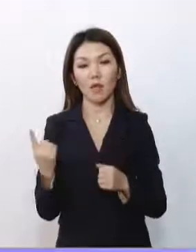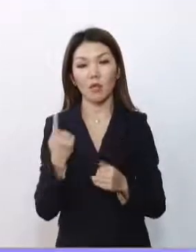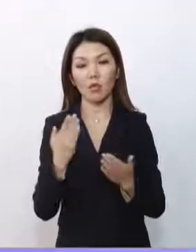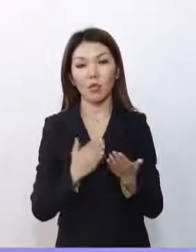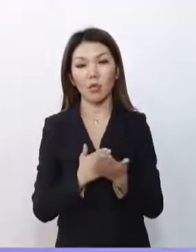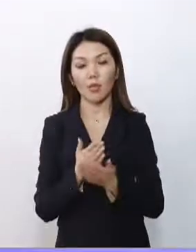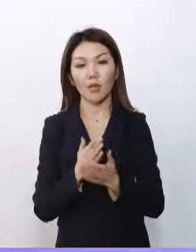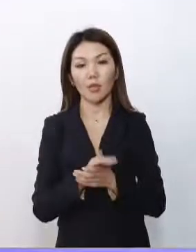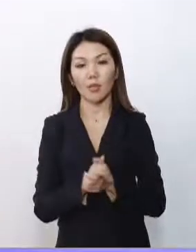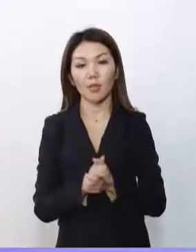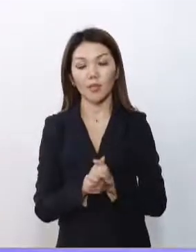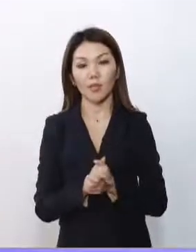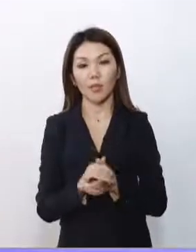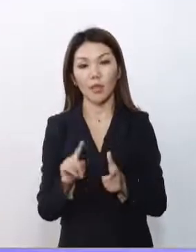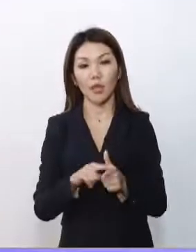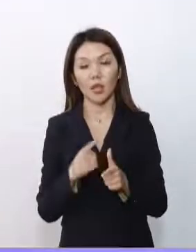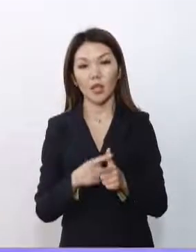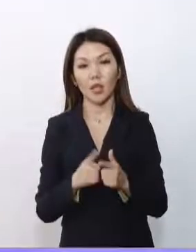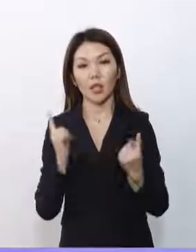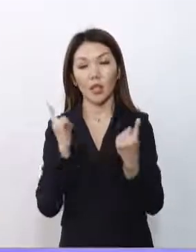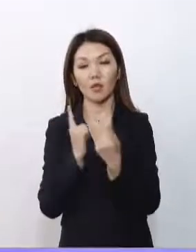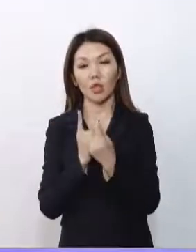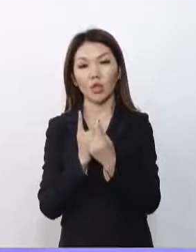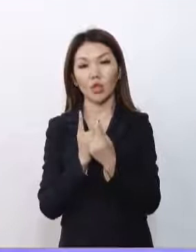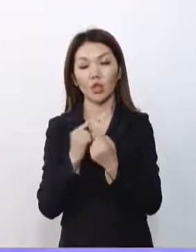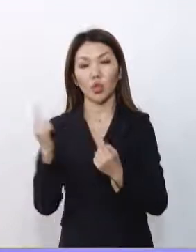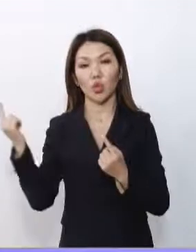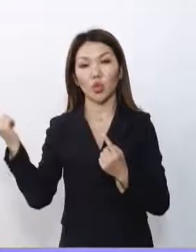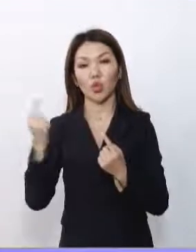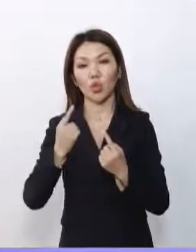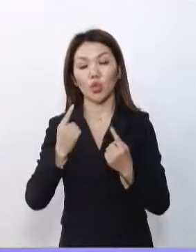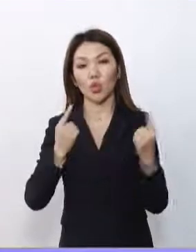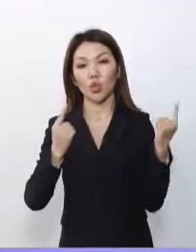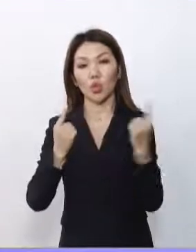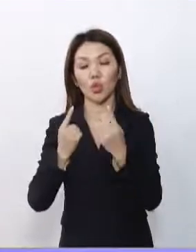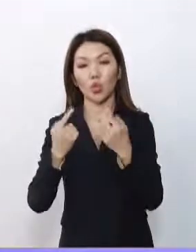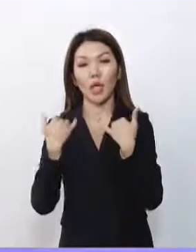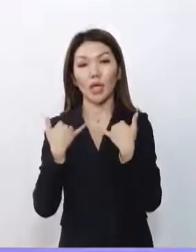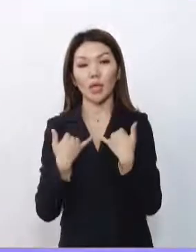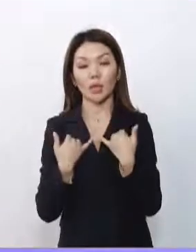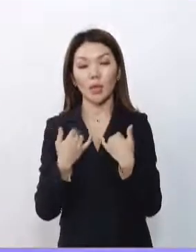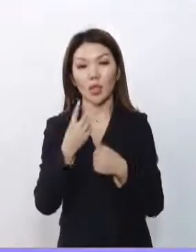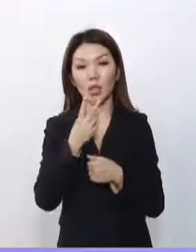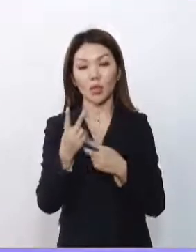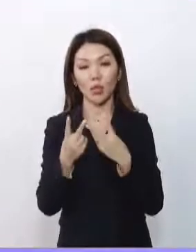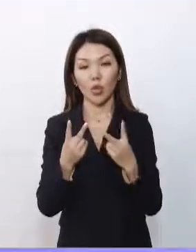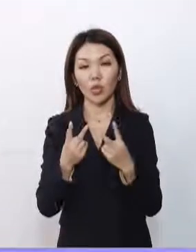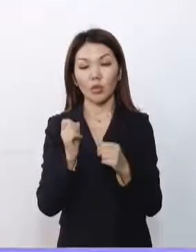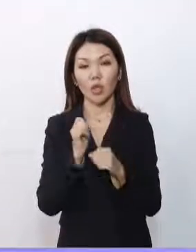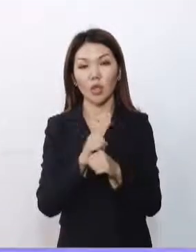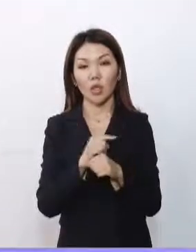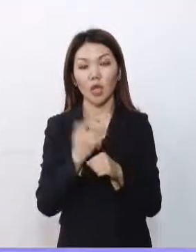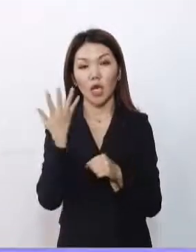направлении или навстречу друг другу а теперь рассмотрим задачи